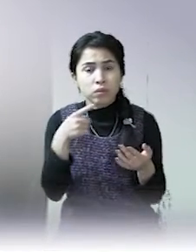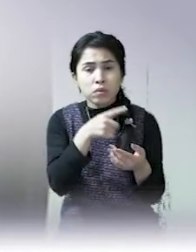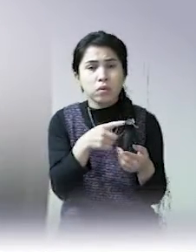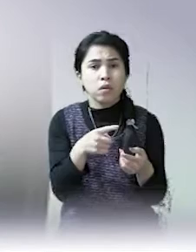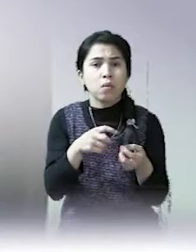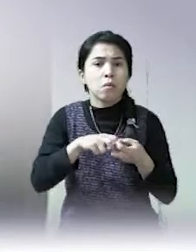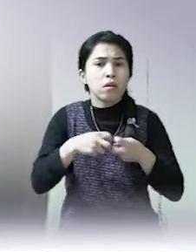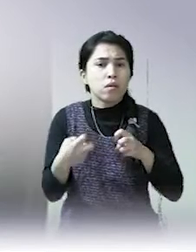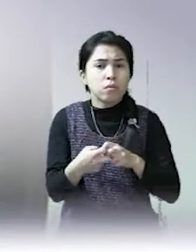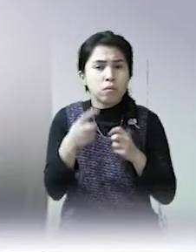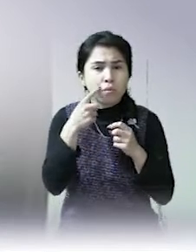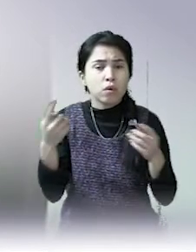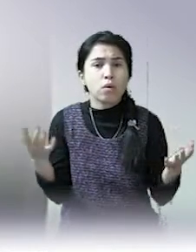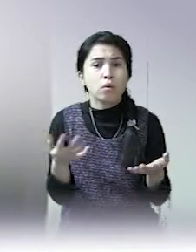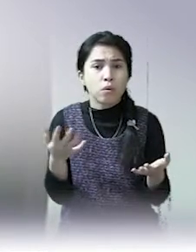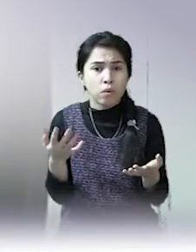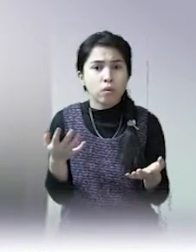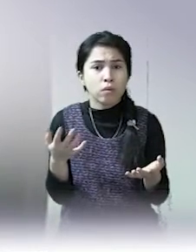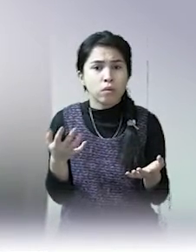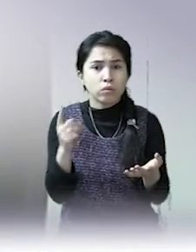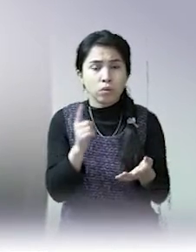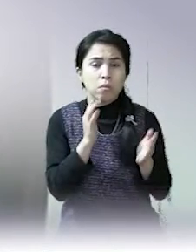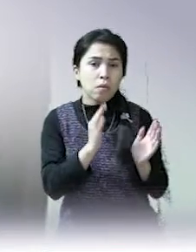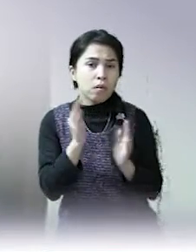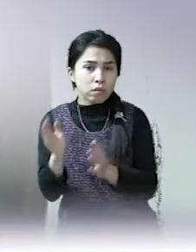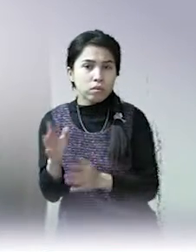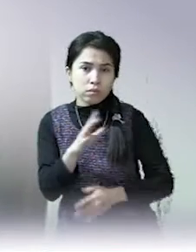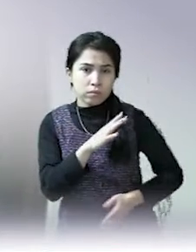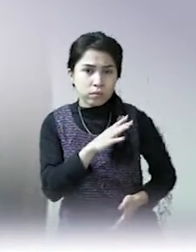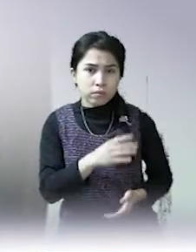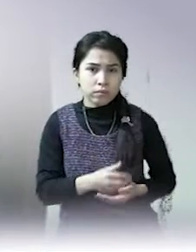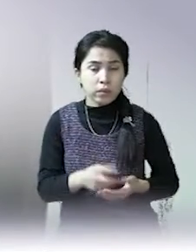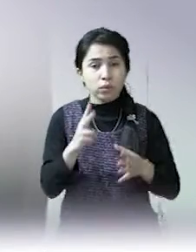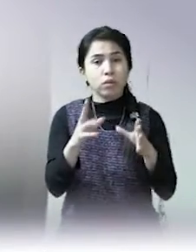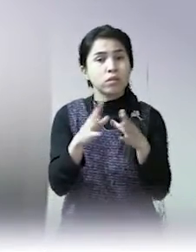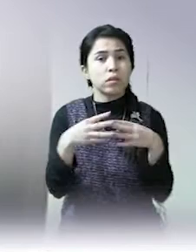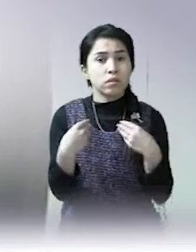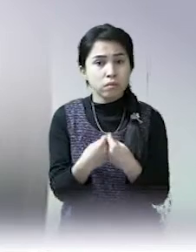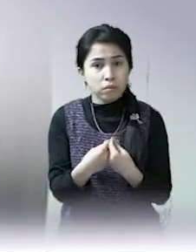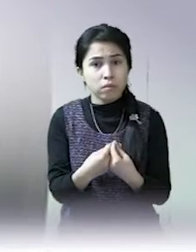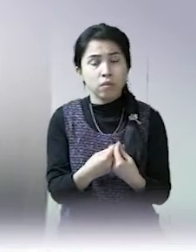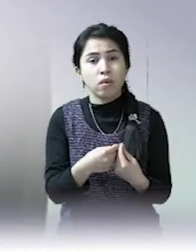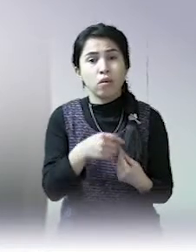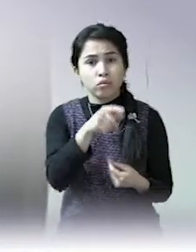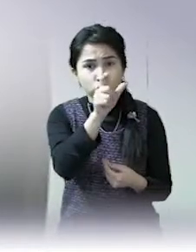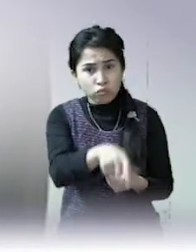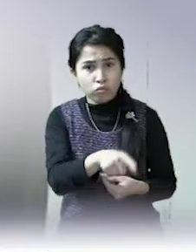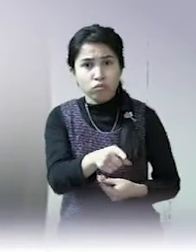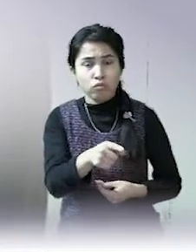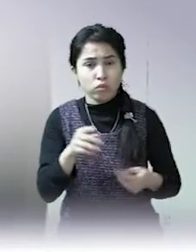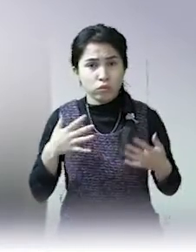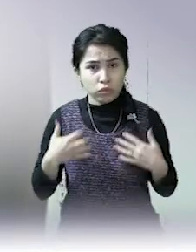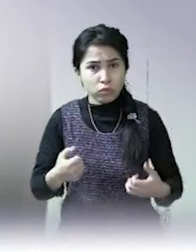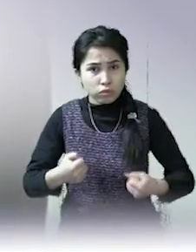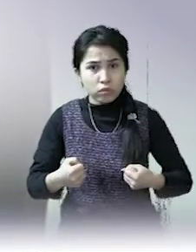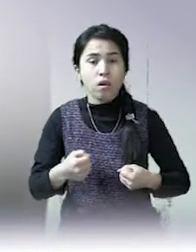10-15% алып тексеріледі. Яғни ол сапа дұрыс берілді ма, болмаса дәрі-дәрмек дұрыс берілді ма. Егер де ол дұрыс берілсе,